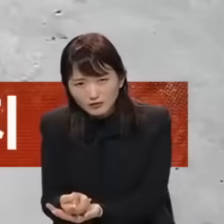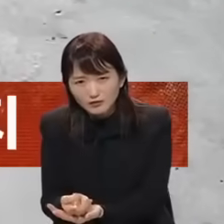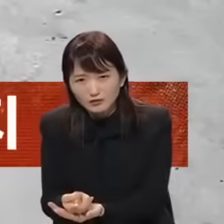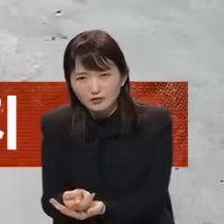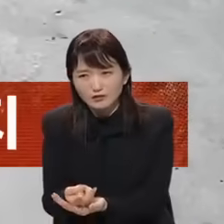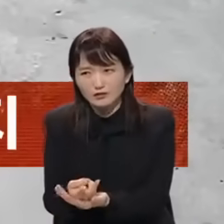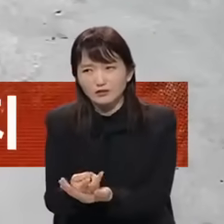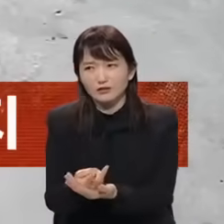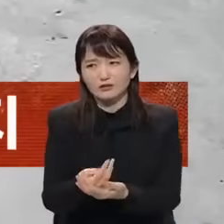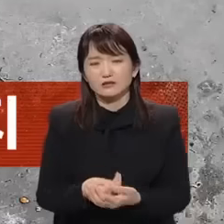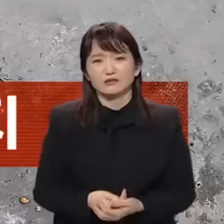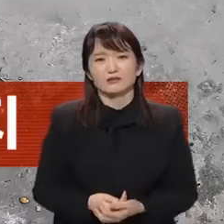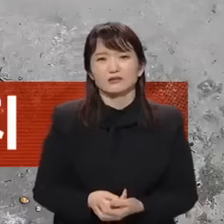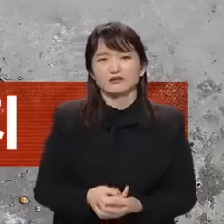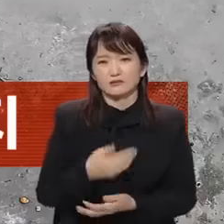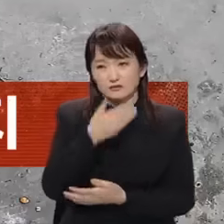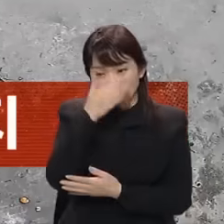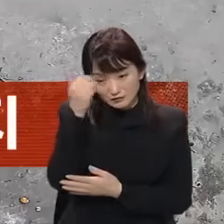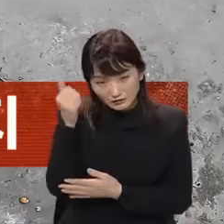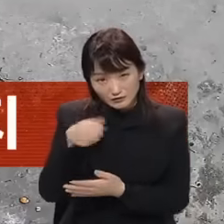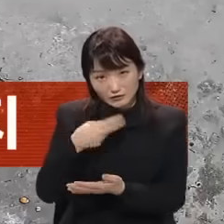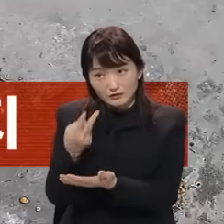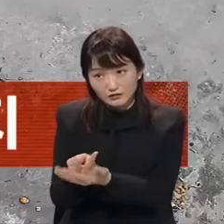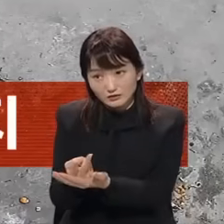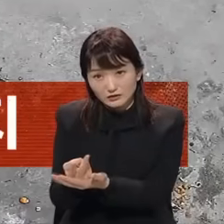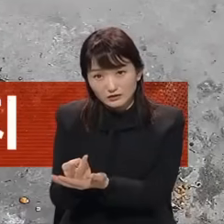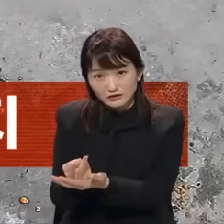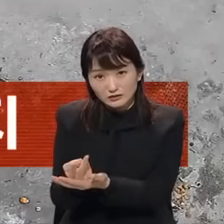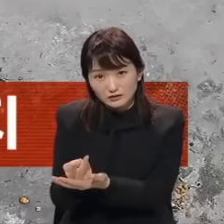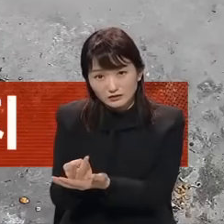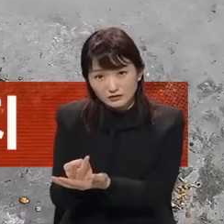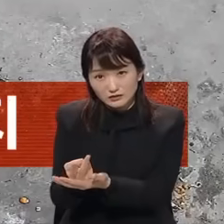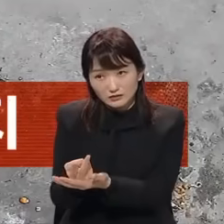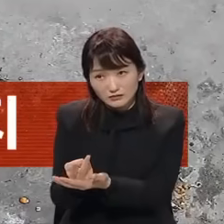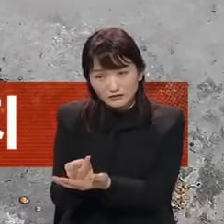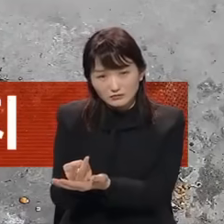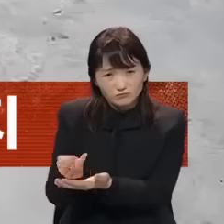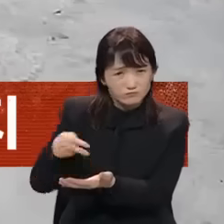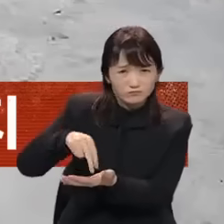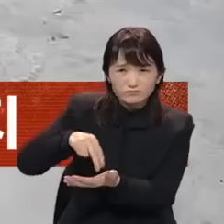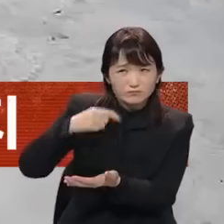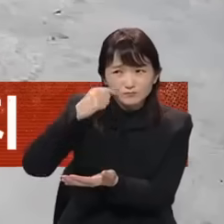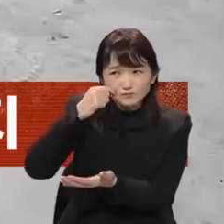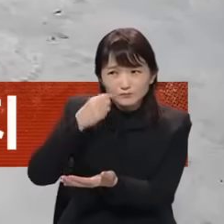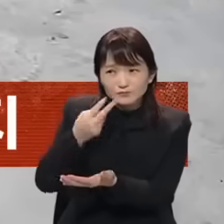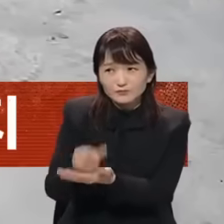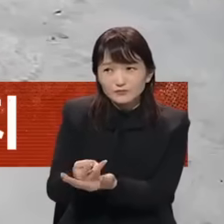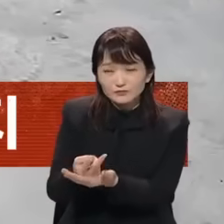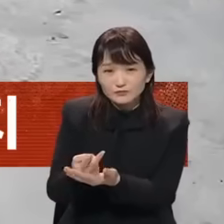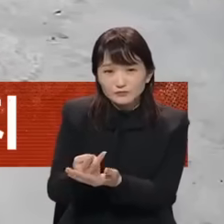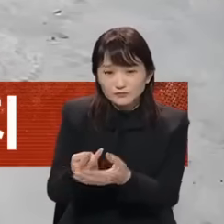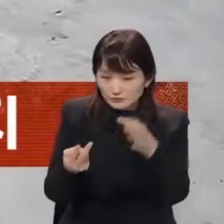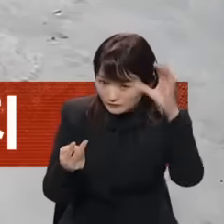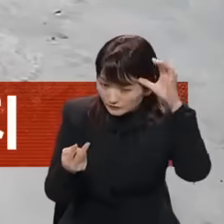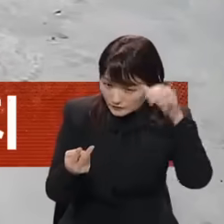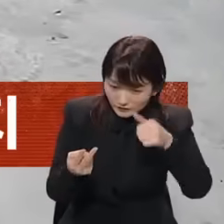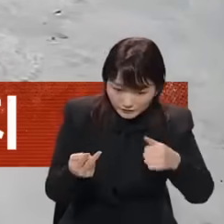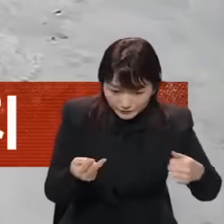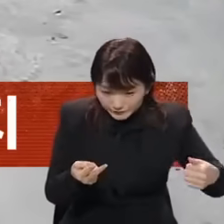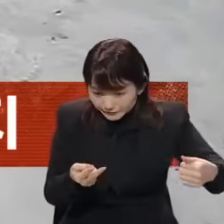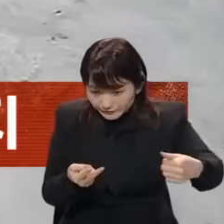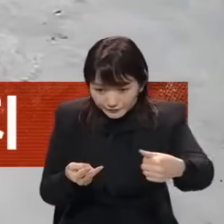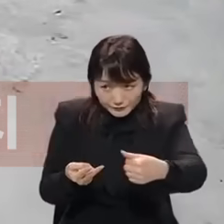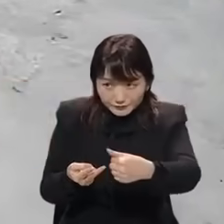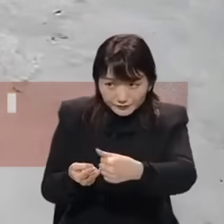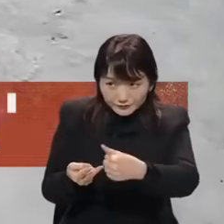맙니다. 할아버지는 넘어진 채로 자리에서 쉽게 일어나질 못합니다. 그리고 넘어진 할아버지 곁을 강아지 한